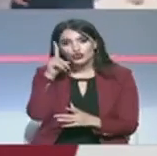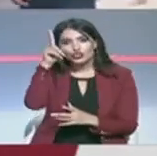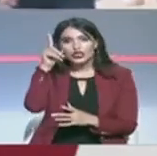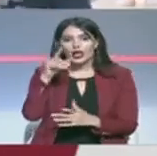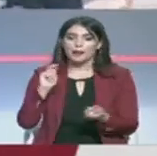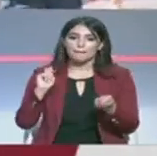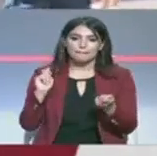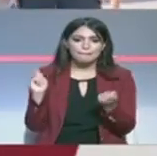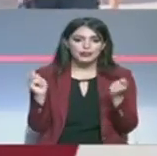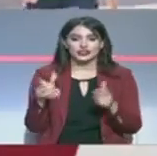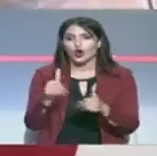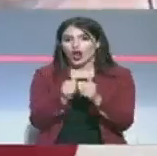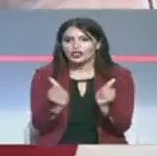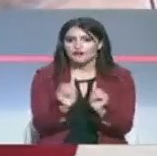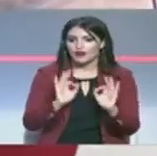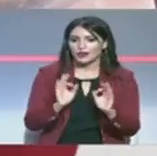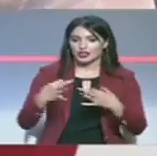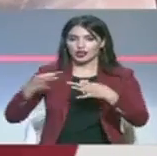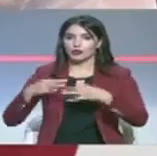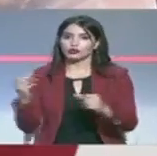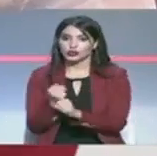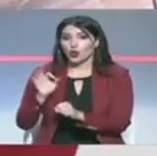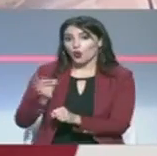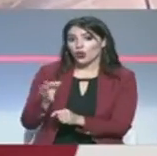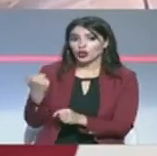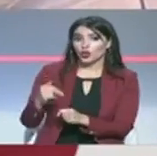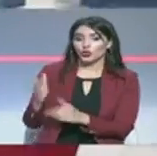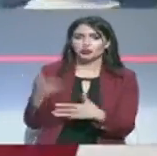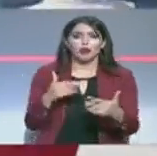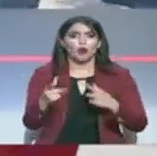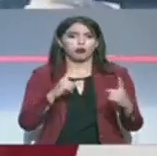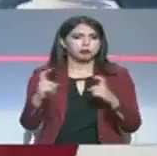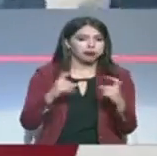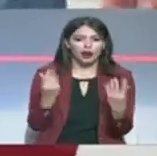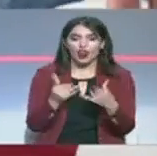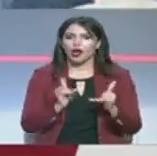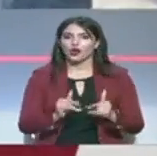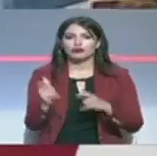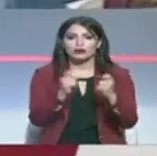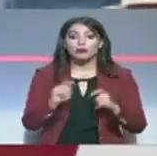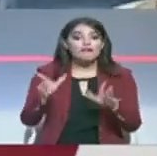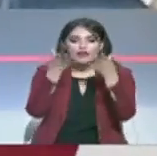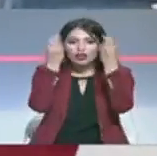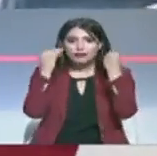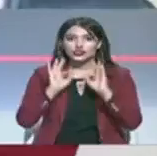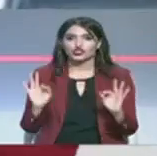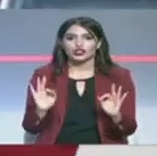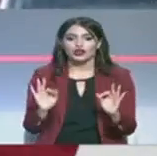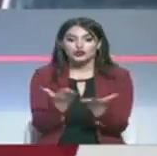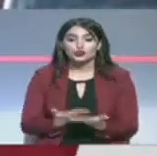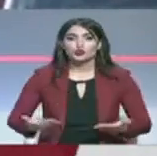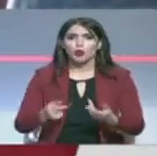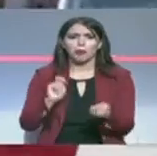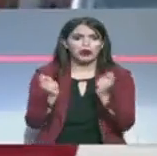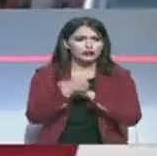تنحت الأحزاب تتقد ولا لا؟ لا شيء ما نتصورش، ما دام يتعاركوا على الكراسي. ما أنا فاهمين حتى شيء، فهمتي؟ كل مرة